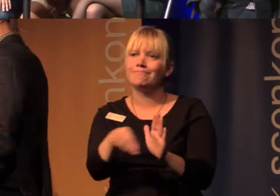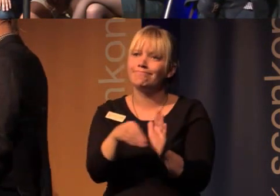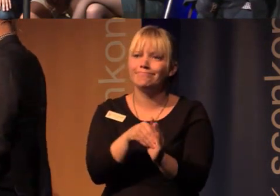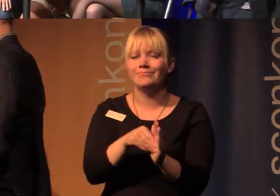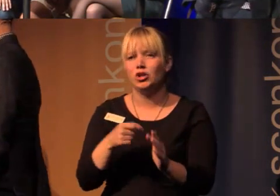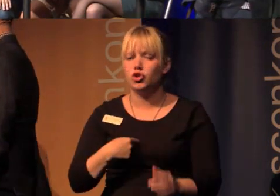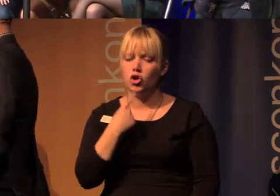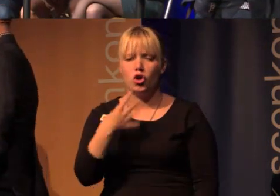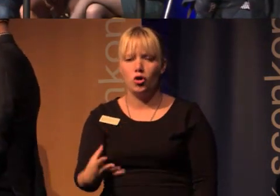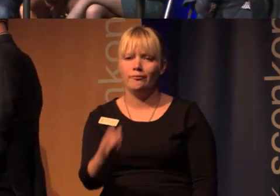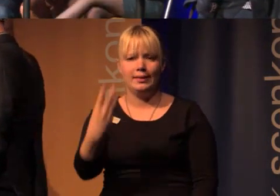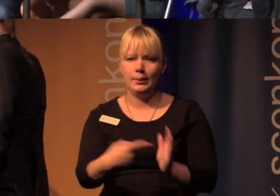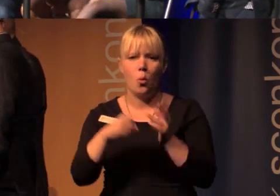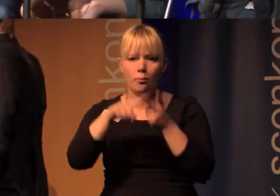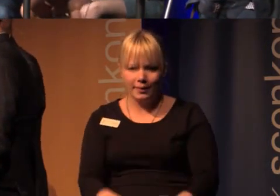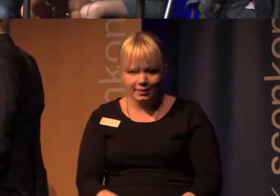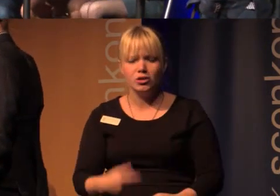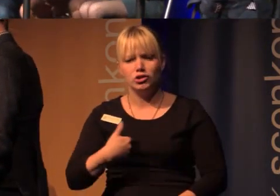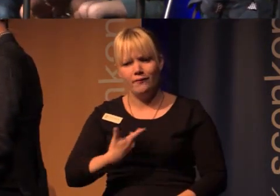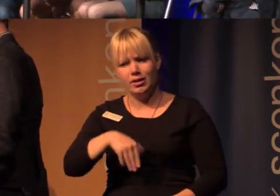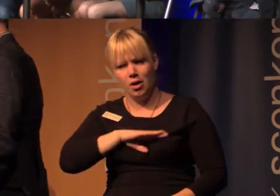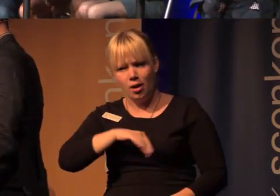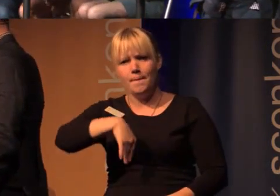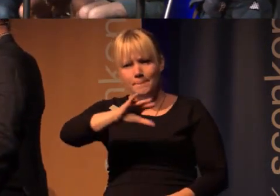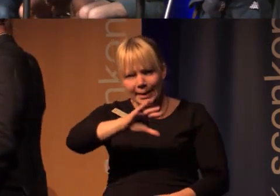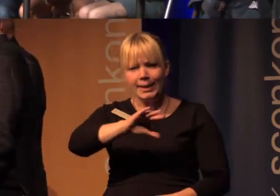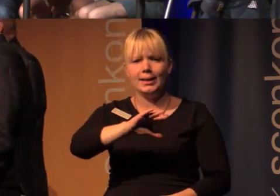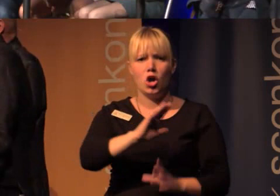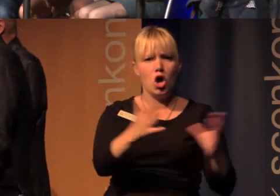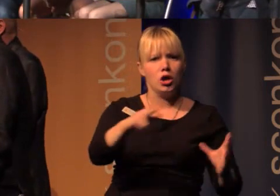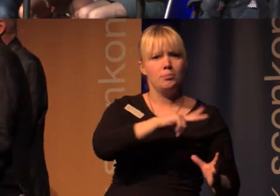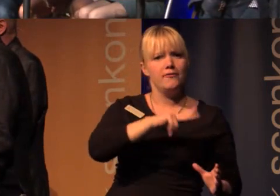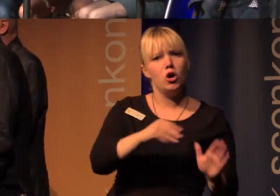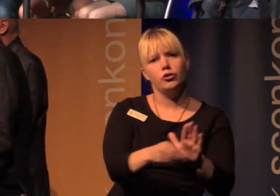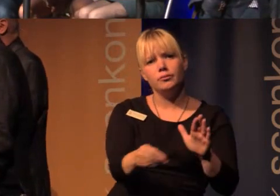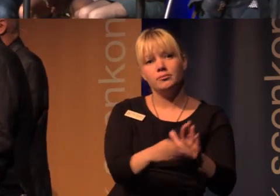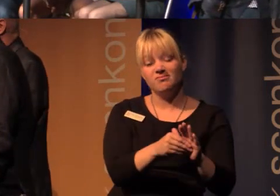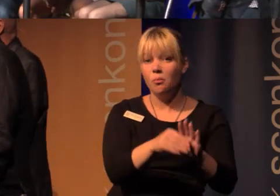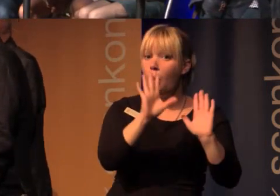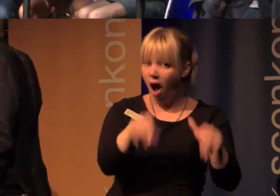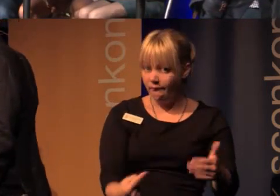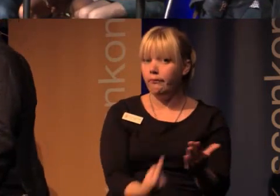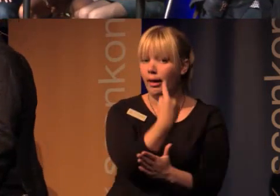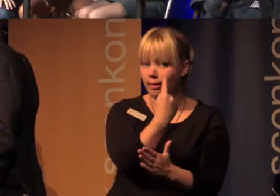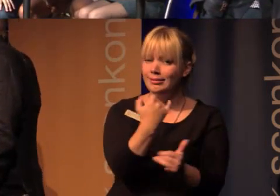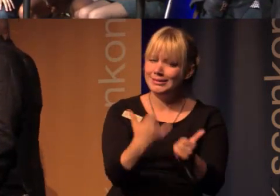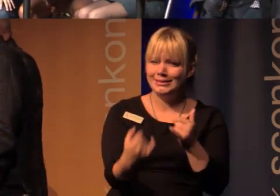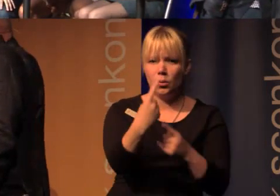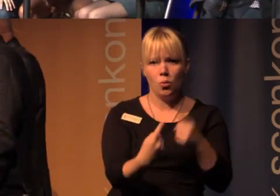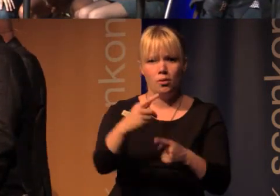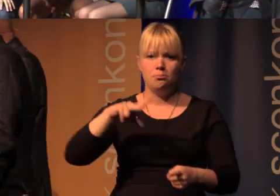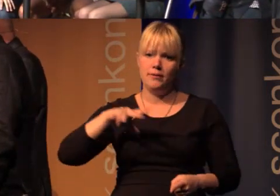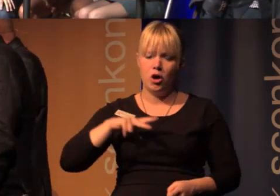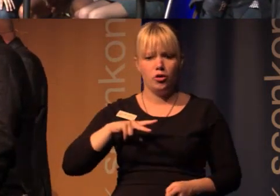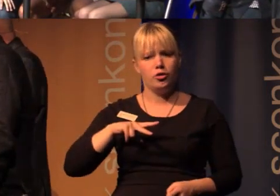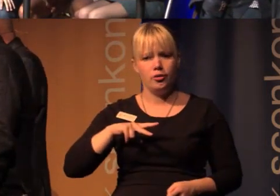liksom för tredje gången här nu, att vi vill se en ökad privat sponsring. Och det har också skett, har man sett de senaste åren, att privata sponsorer går in mer